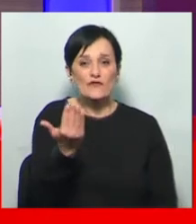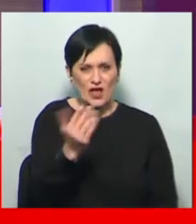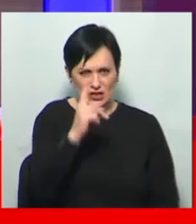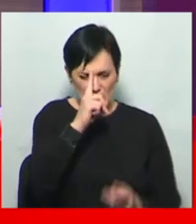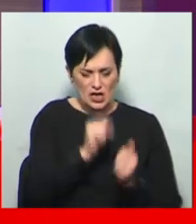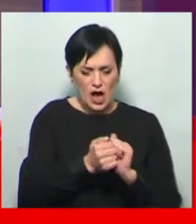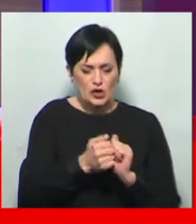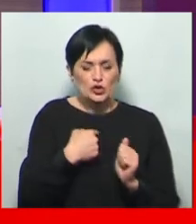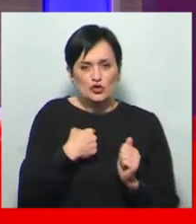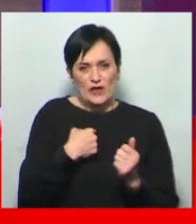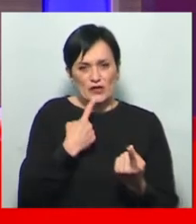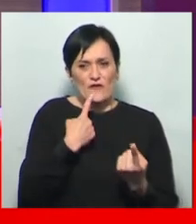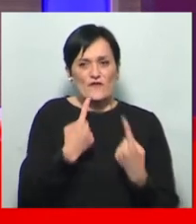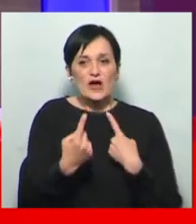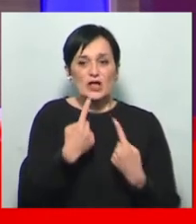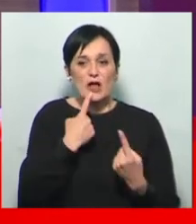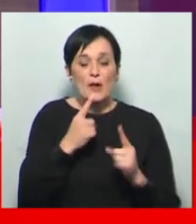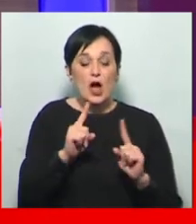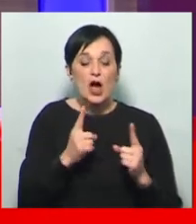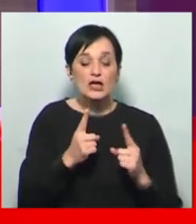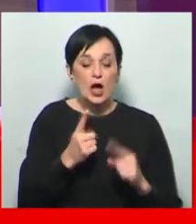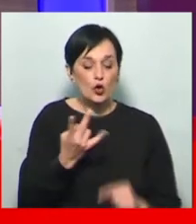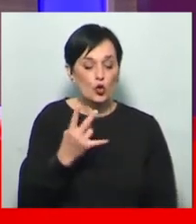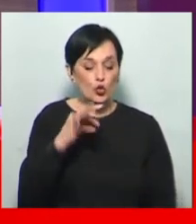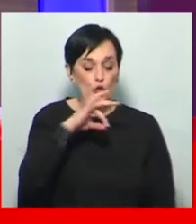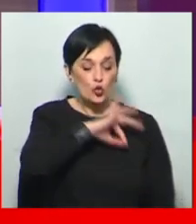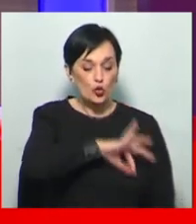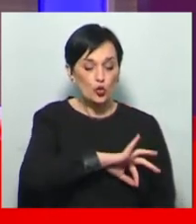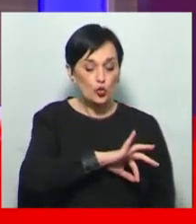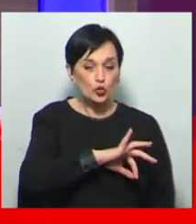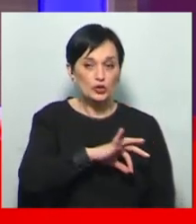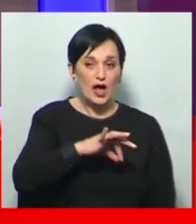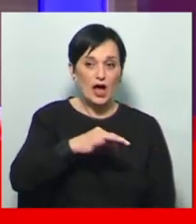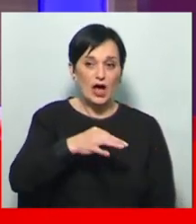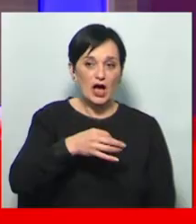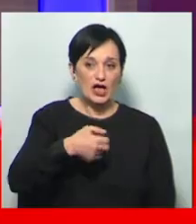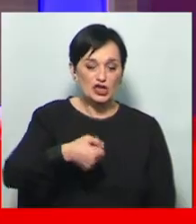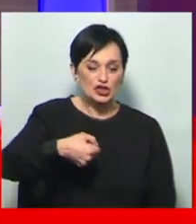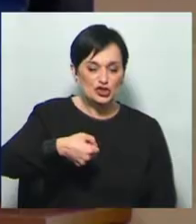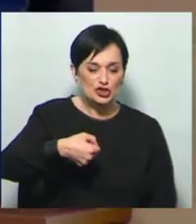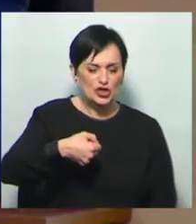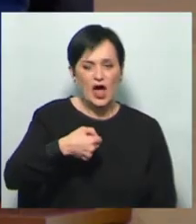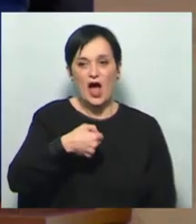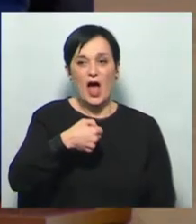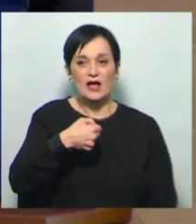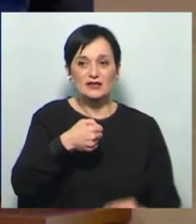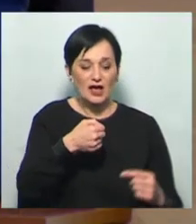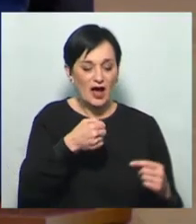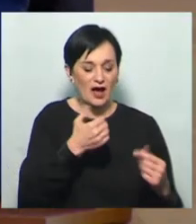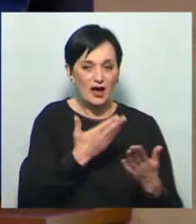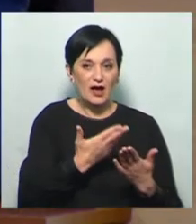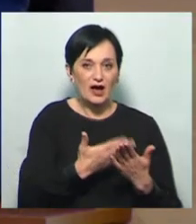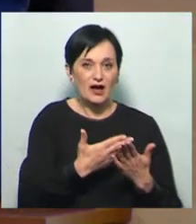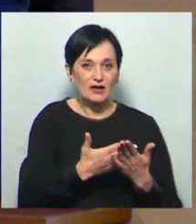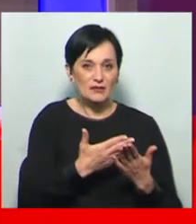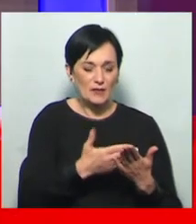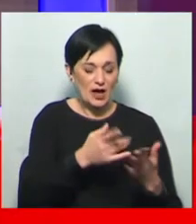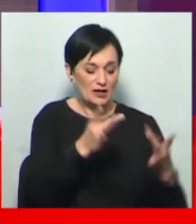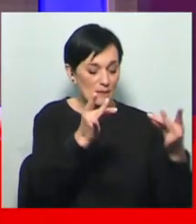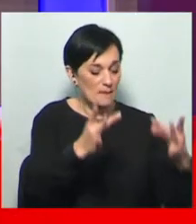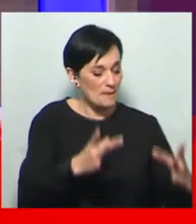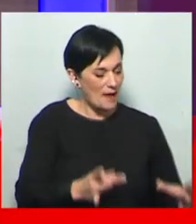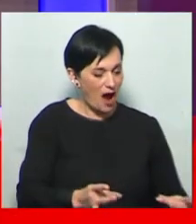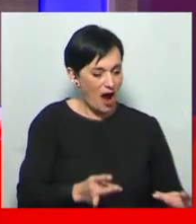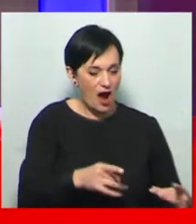გახსოვთ, ჩვენ ვლაპარაკობდით, რატომ უნდა გამოვიყენოთ ქსოვილის ჩანთა პოლიეთილენის პარკის ნაცვლად, რატომ უნდა